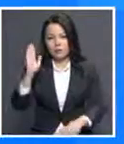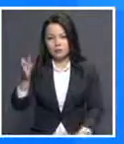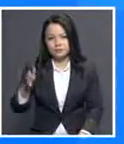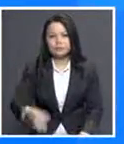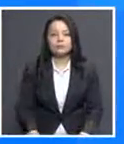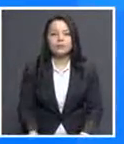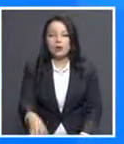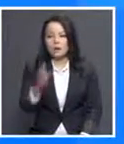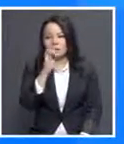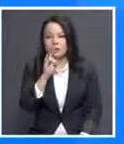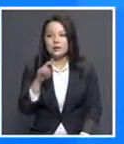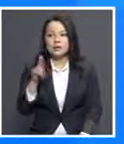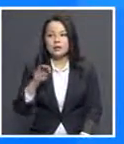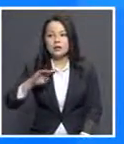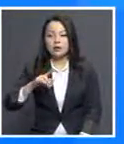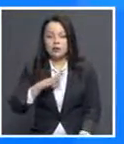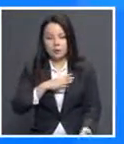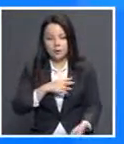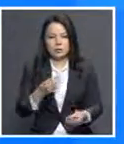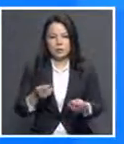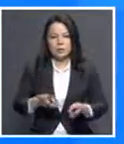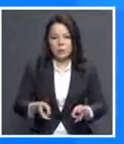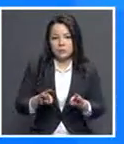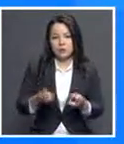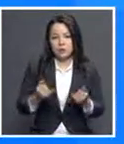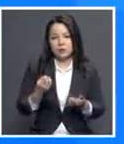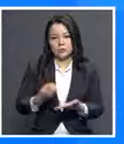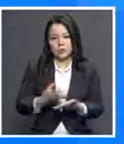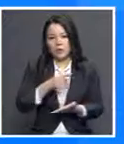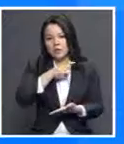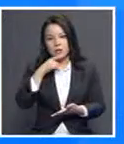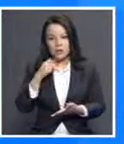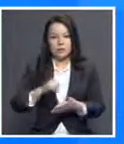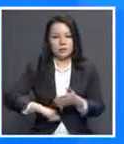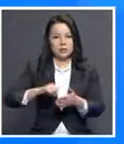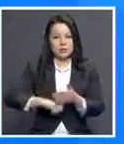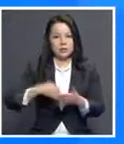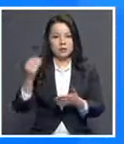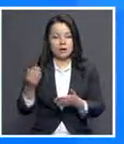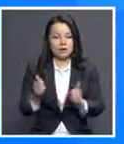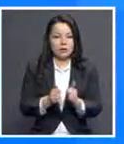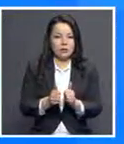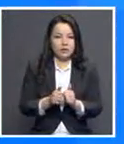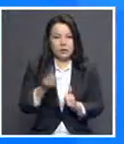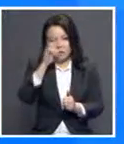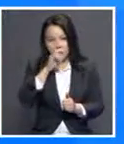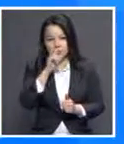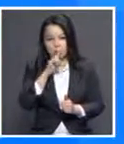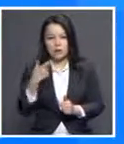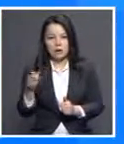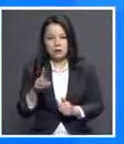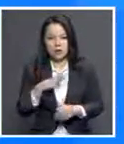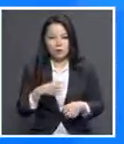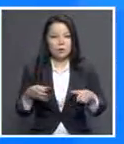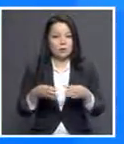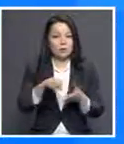Елімізде дизель отынның қымбаттауына көрші Ресейдегі бағаның көтерілуі себеп. Арнайы брифинг өткізген Қазмұнайгаз өнімдері компаниясының